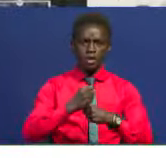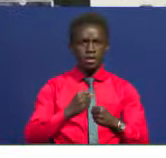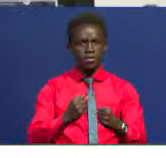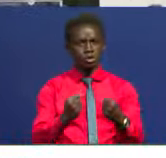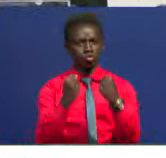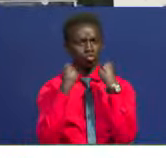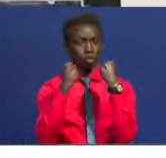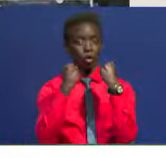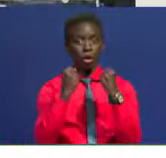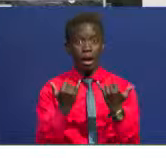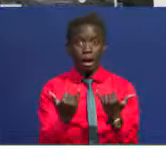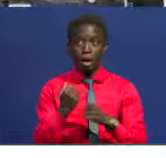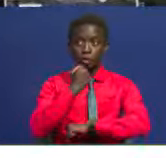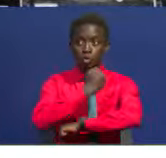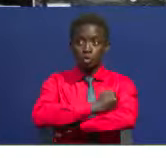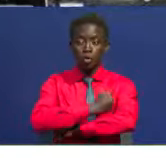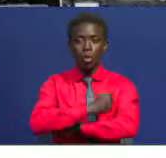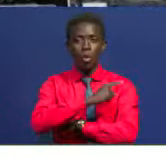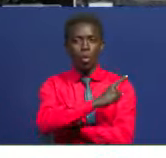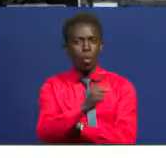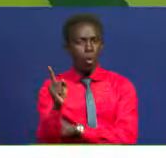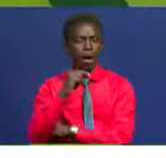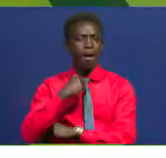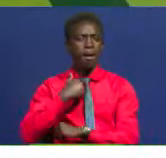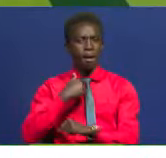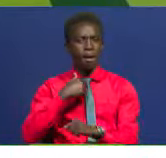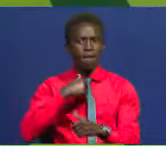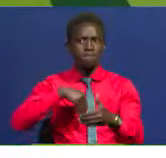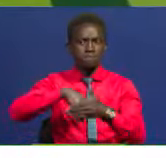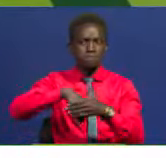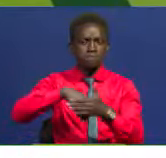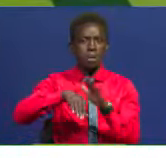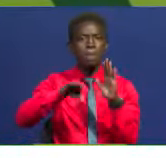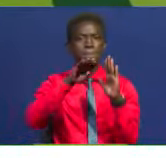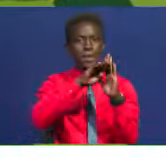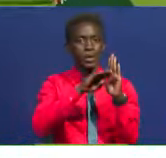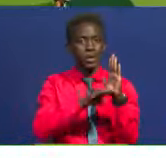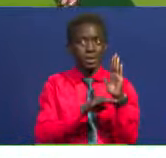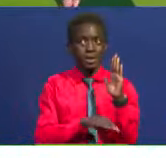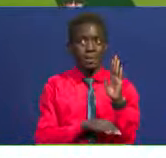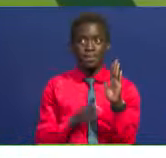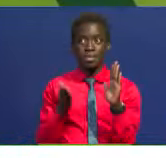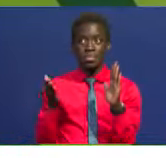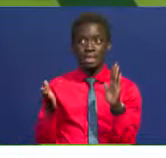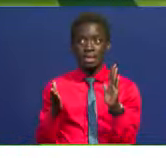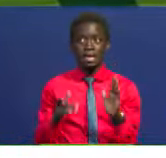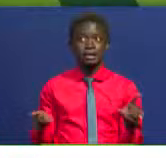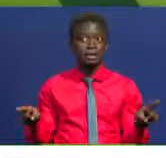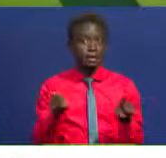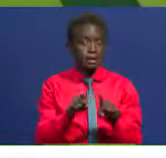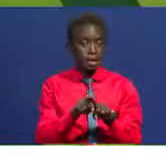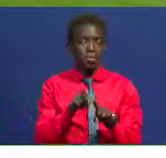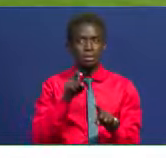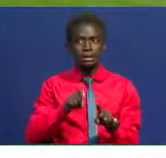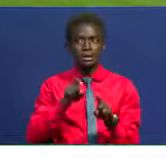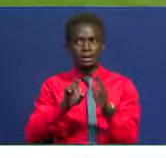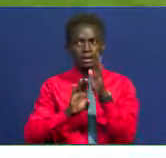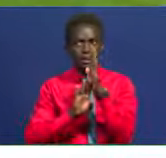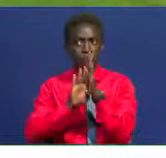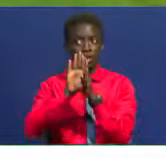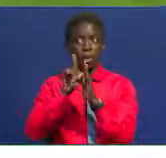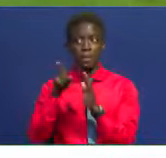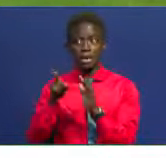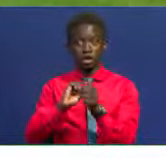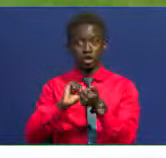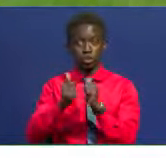wilaya hiyo zina programu za mafunzo ya soka, huku kukiwa na juhudi za kuendeleza michezo huo